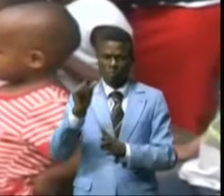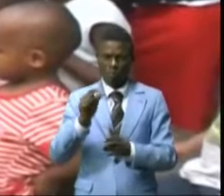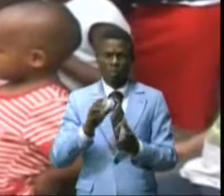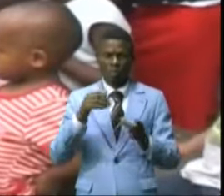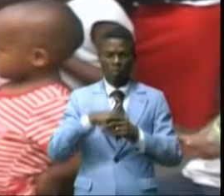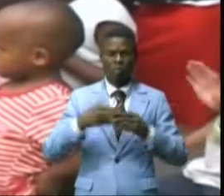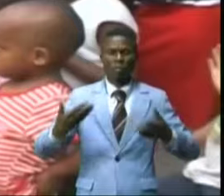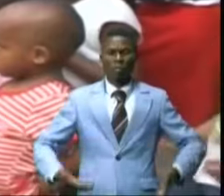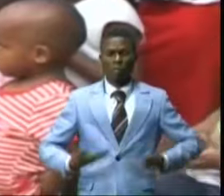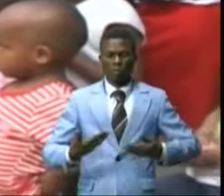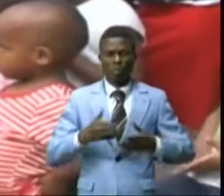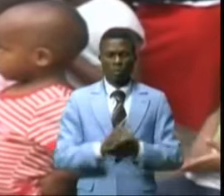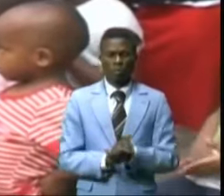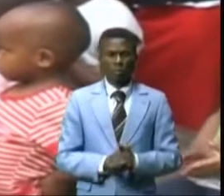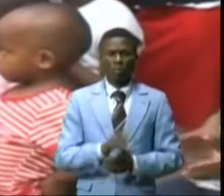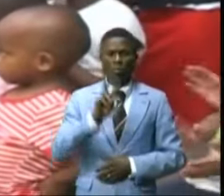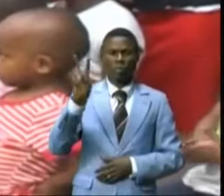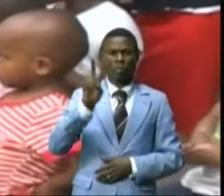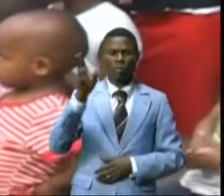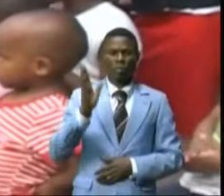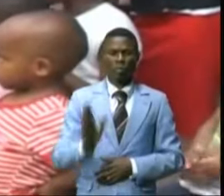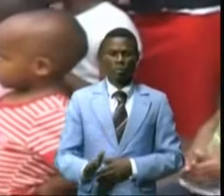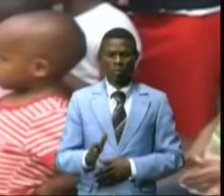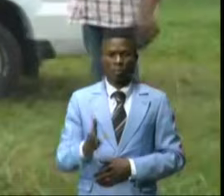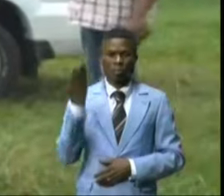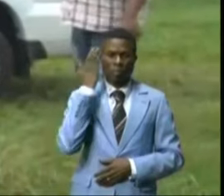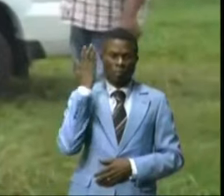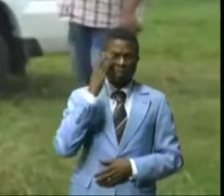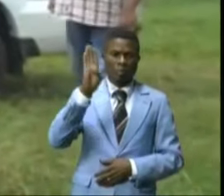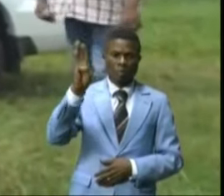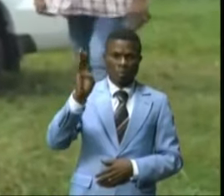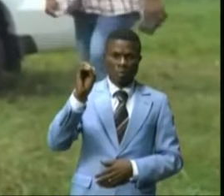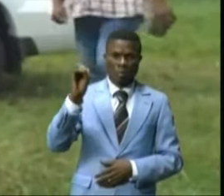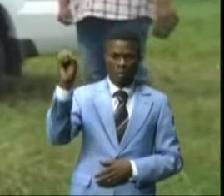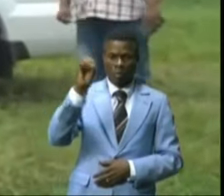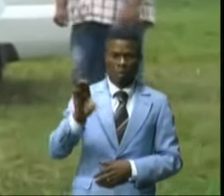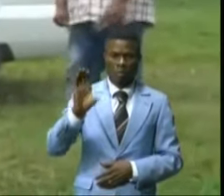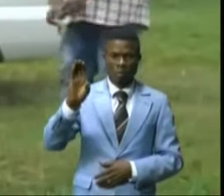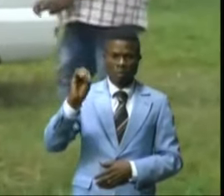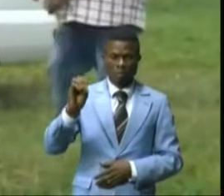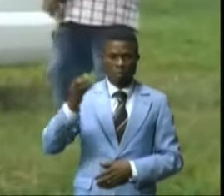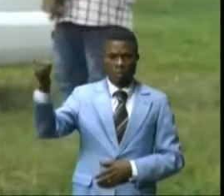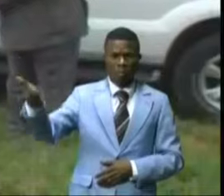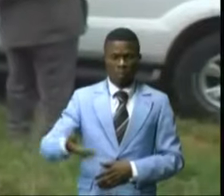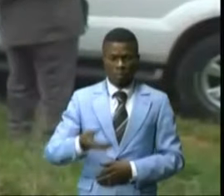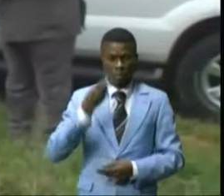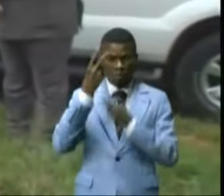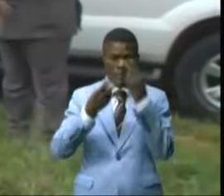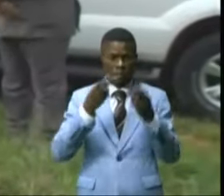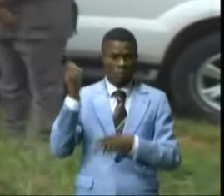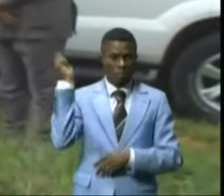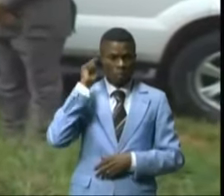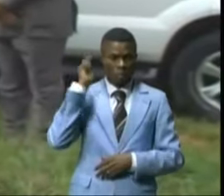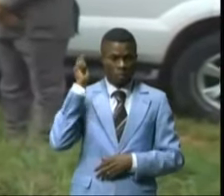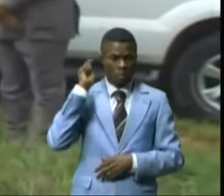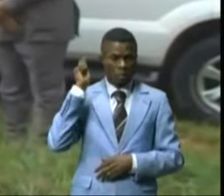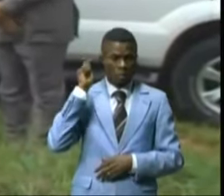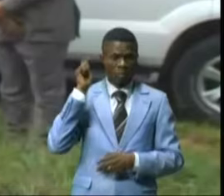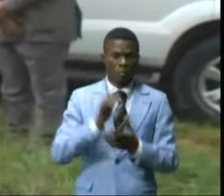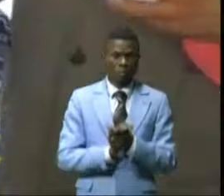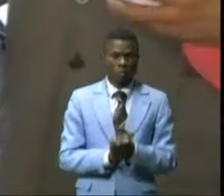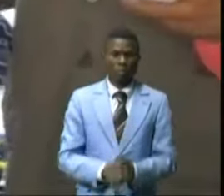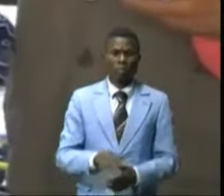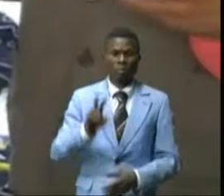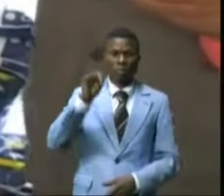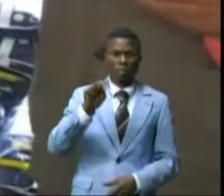l'enthousiasme que les internés du centre Don Bosco Ngangi ont accueilli la visite humanitaire du professeur Alphonse